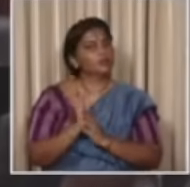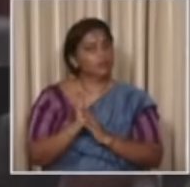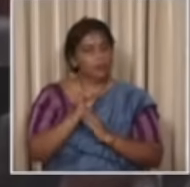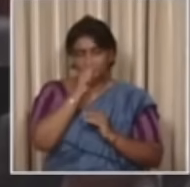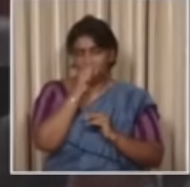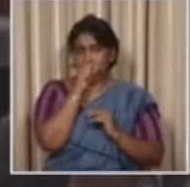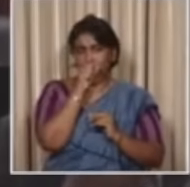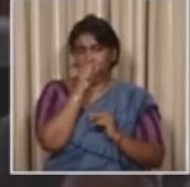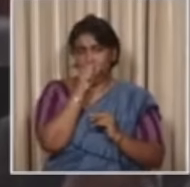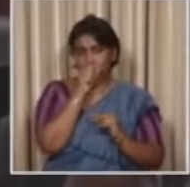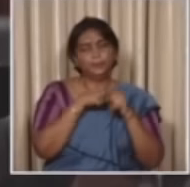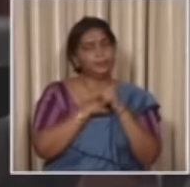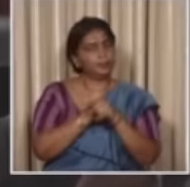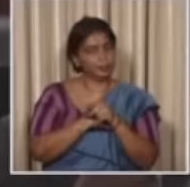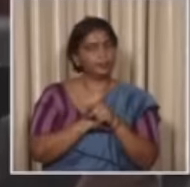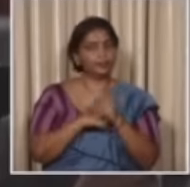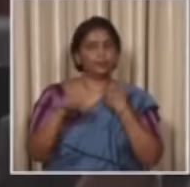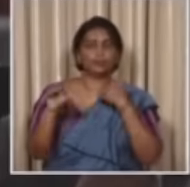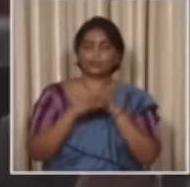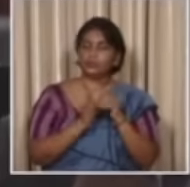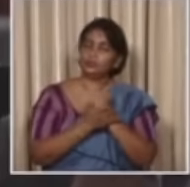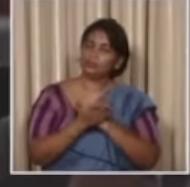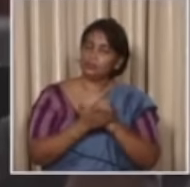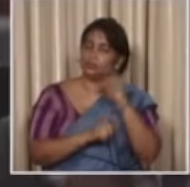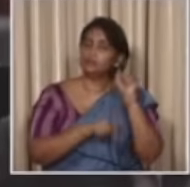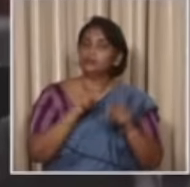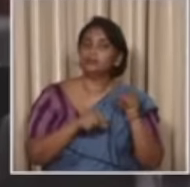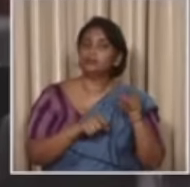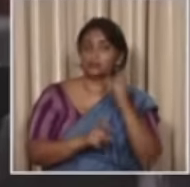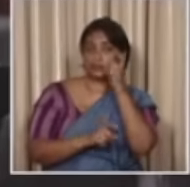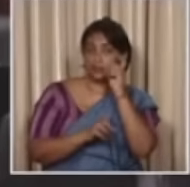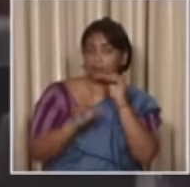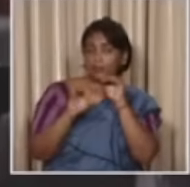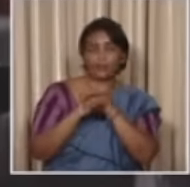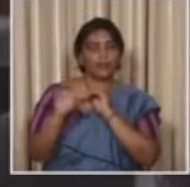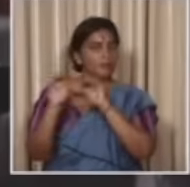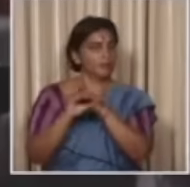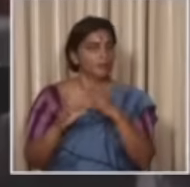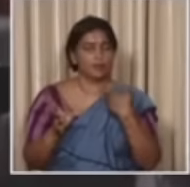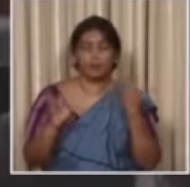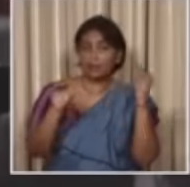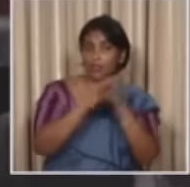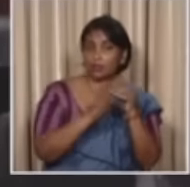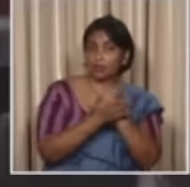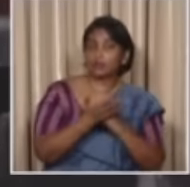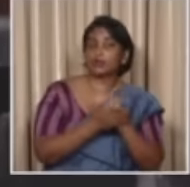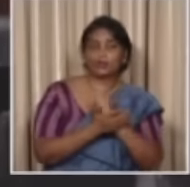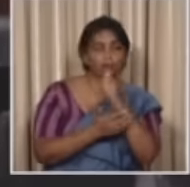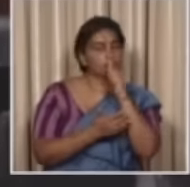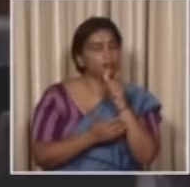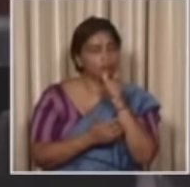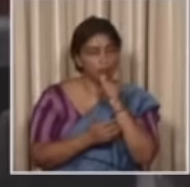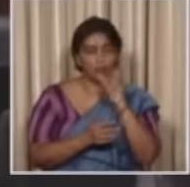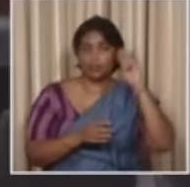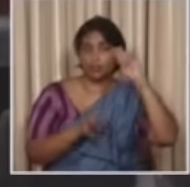ඉන්ටෙලිජන්ස්. මේවායේ සහභාගී වෙන සියලුම දෙනා මේ නිරීක්ෂකයාට යන්නත් බෑ. සහභාගී වෙන සියලුම දෙනා රහස්‍ය